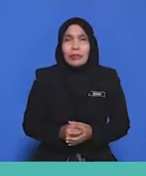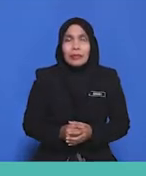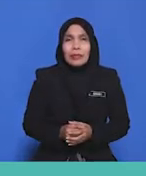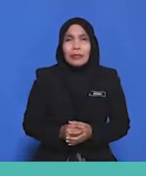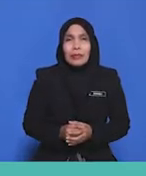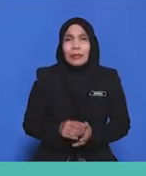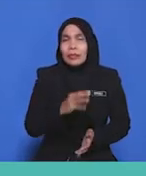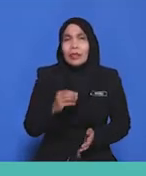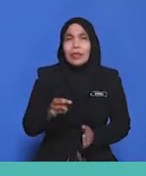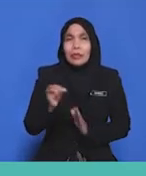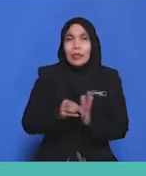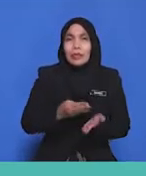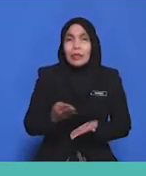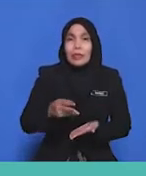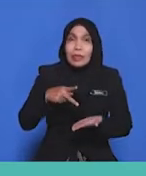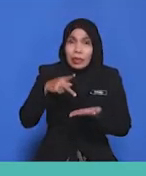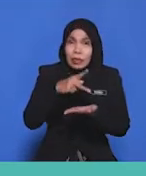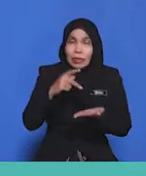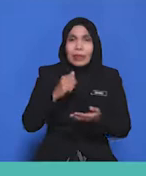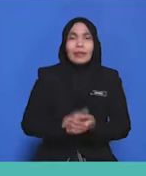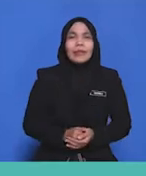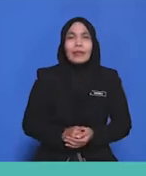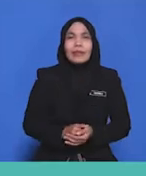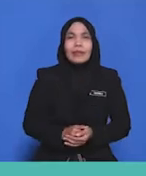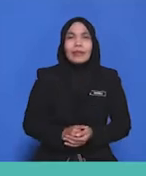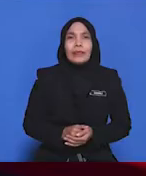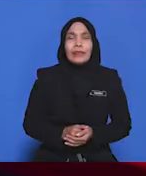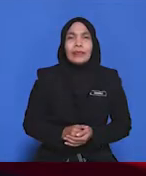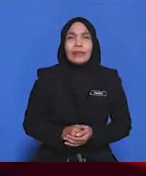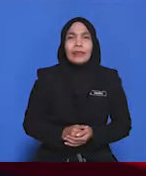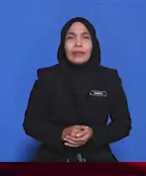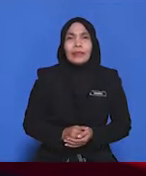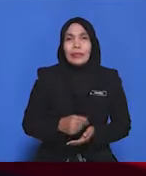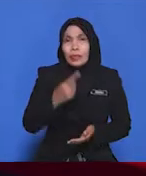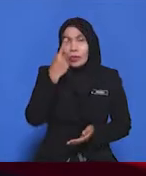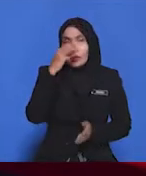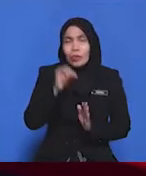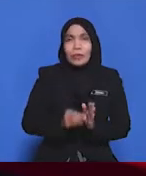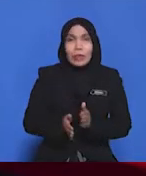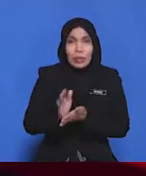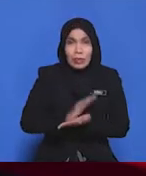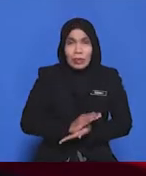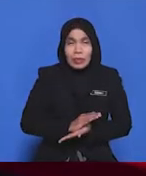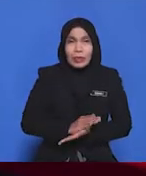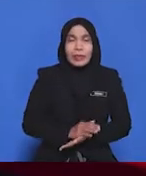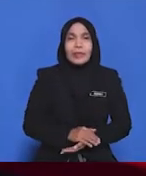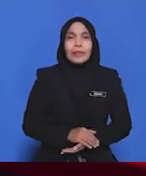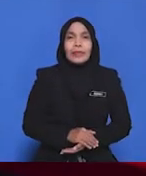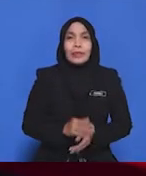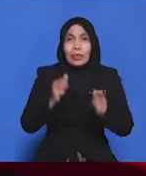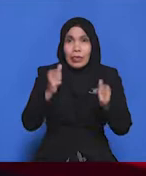tersebut. Dan contoh yang terakhir ialah untuk menjadi atlet atau pemain yang